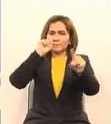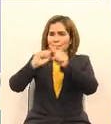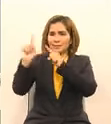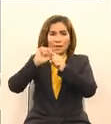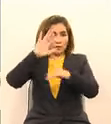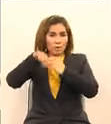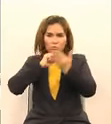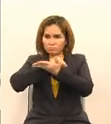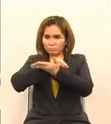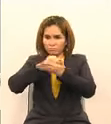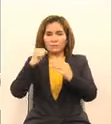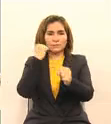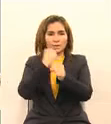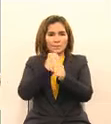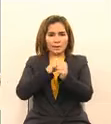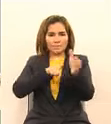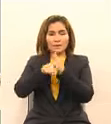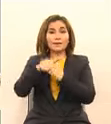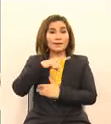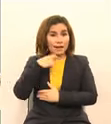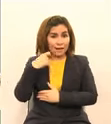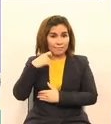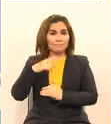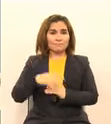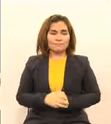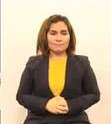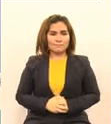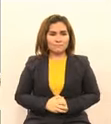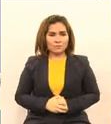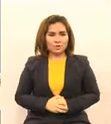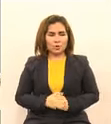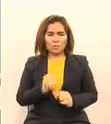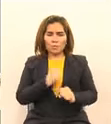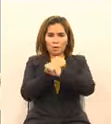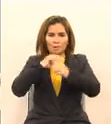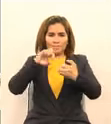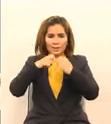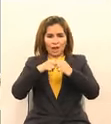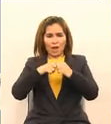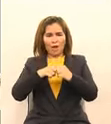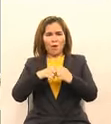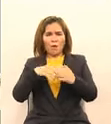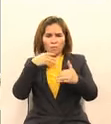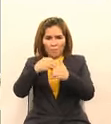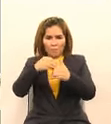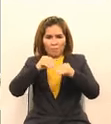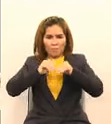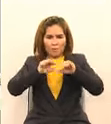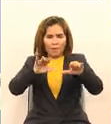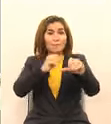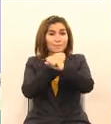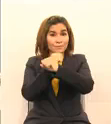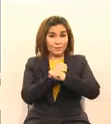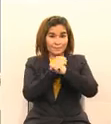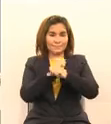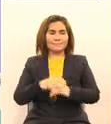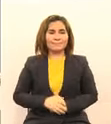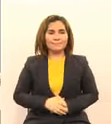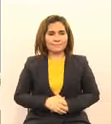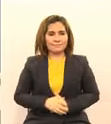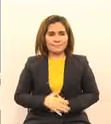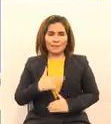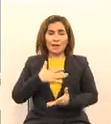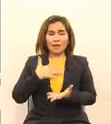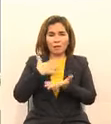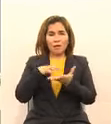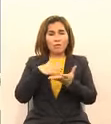นะก็เพื่อลดความเสี่ยงในการแพร่กระจายเชื้อนะครับผมก็คงมีการรายงานในเรื่องของอั